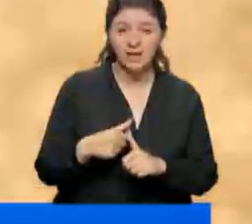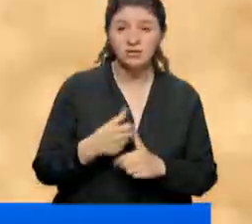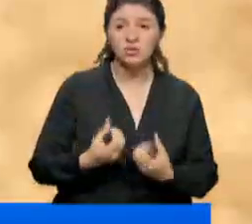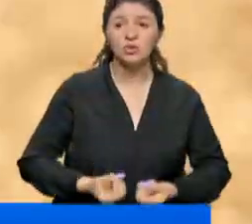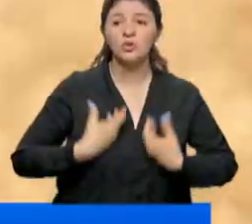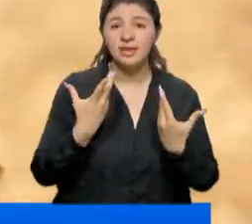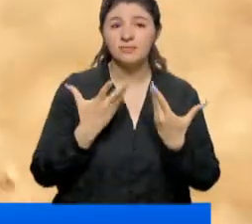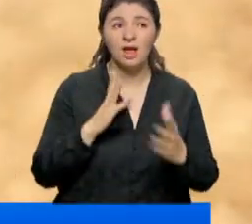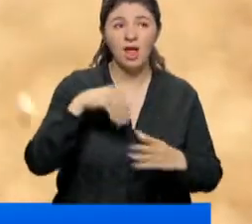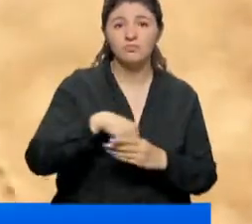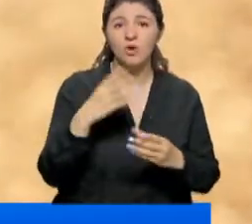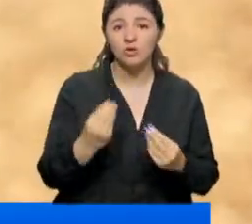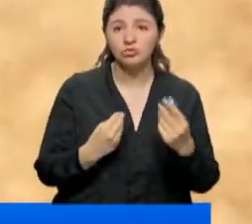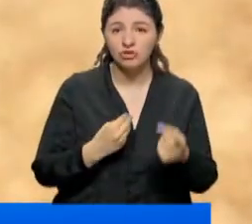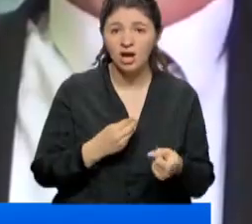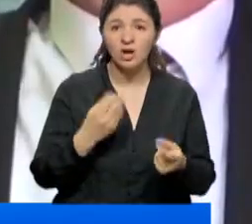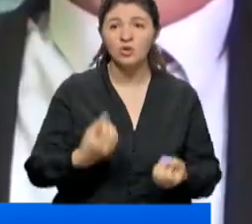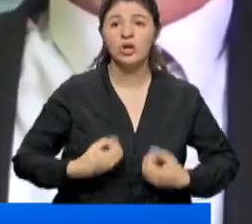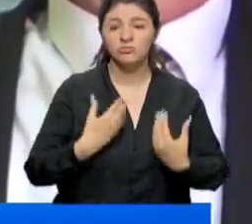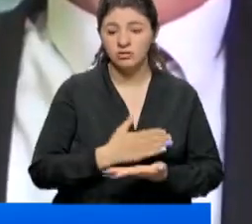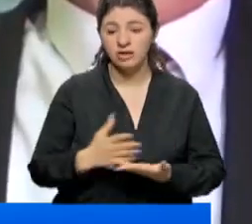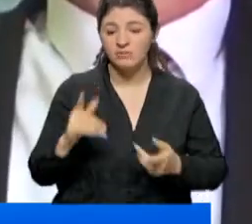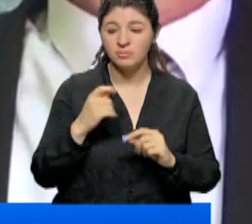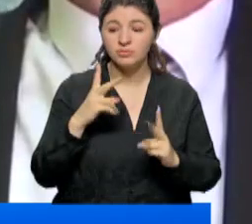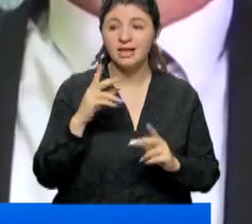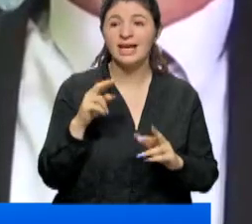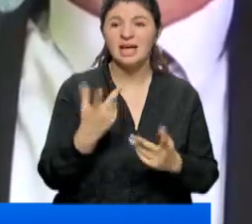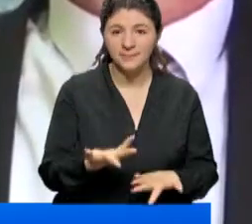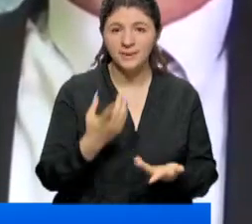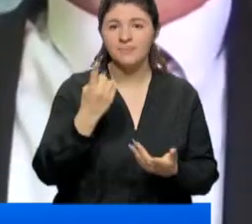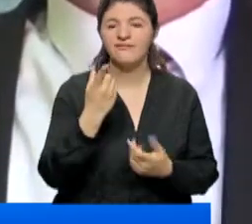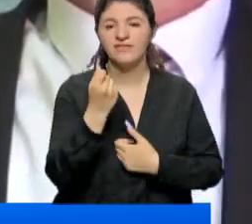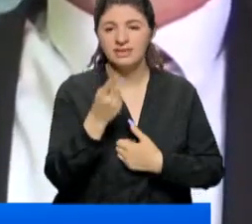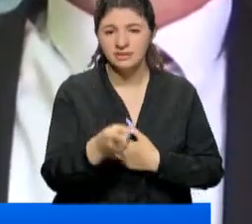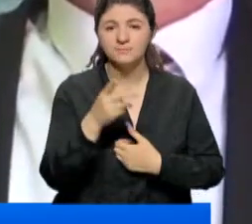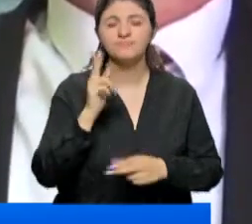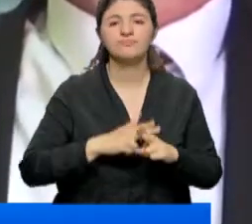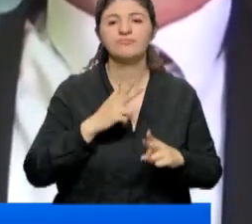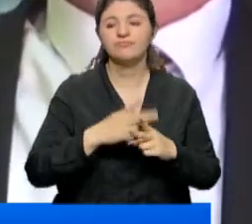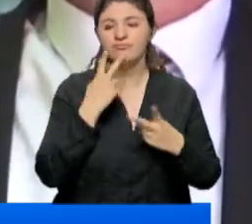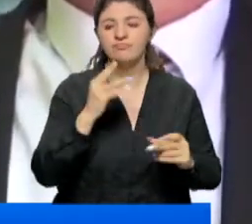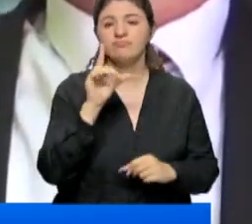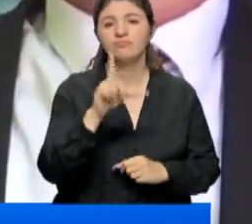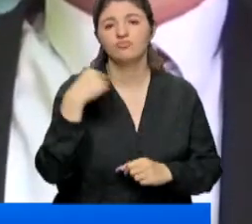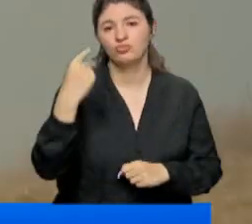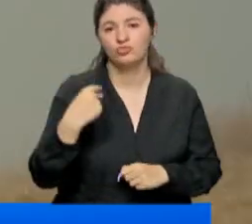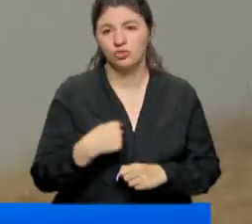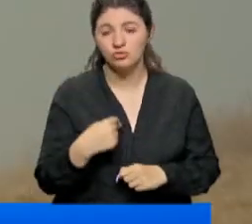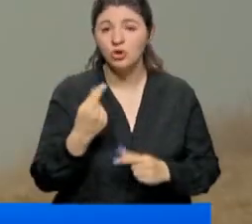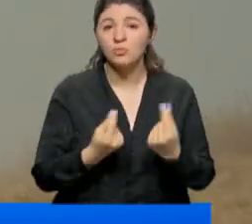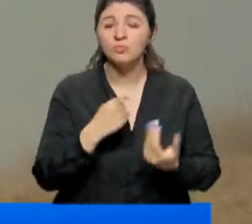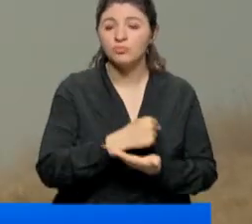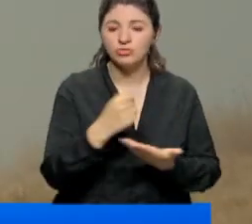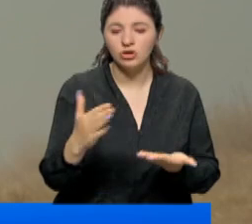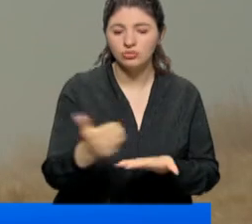üretime dahil olabilecek üretimini sürülebilecek şekildeki bir fiyatın acilen açıklanması gerektiğini düşünüyoruz